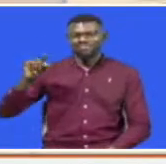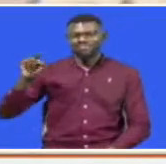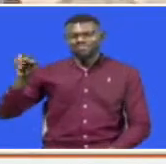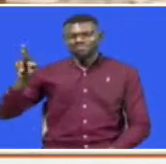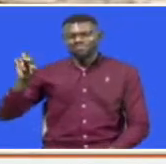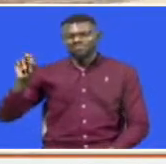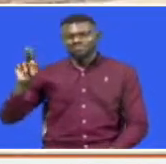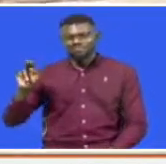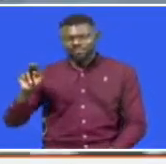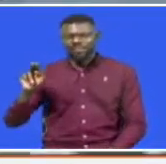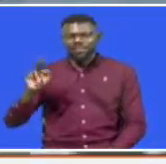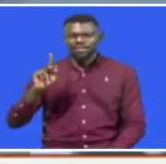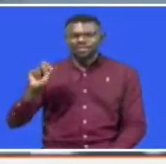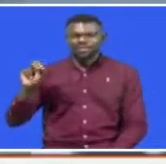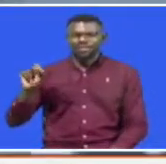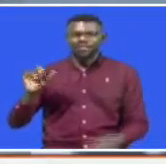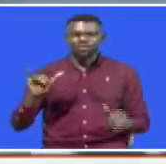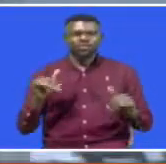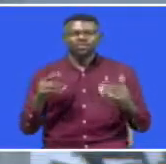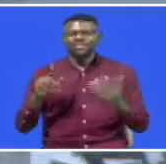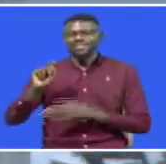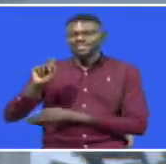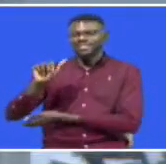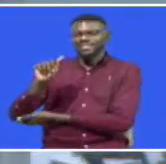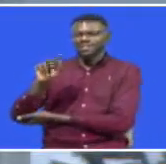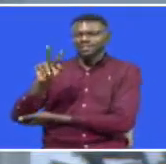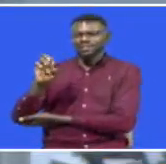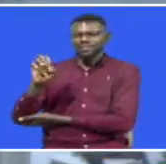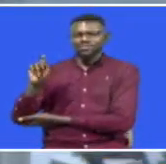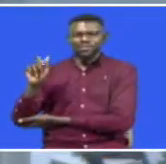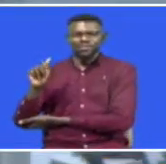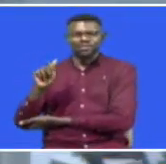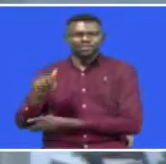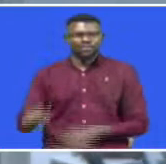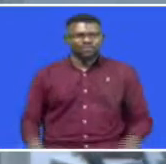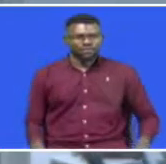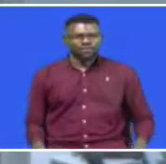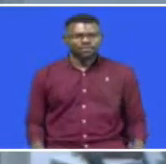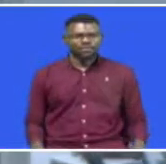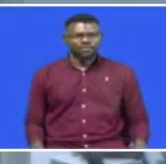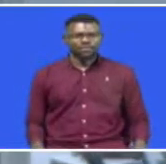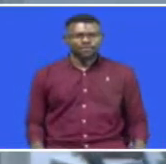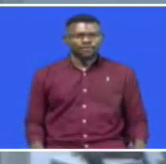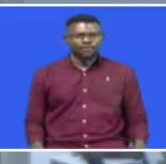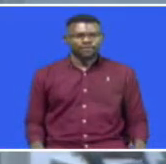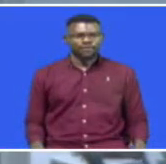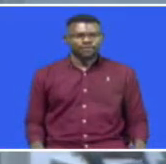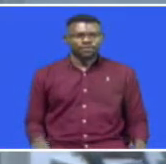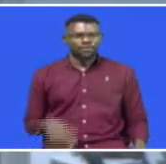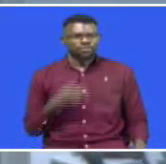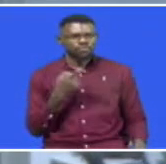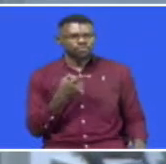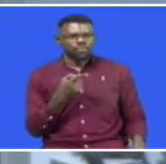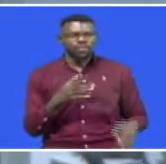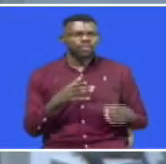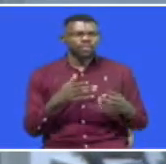News, Taveta. Na mchezo wa kamari una athari nyingi na madhara ya kiakili ikiwa